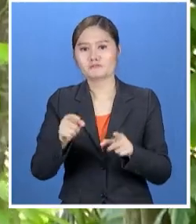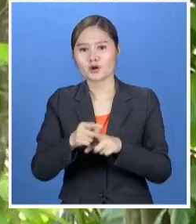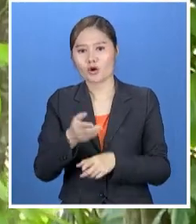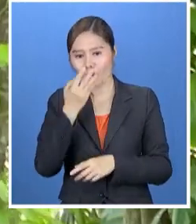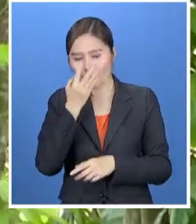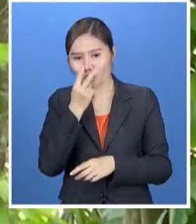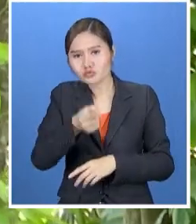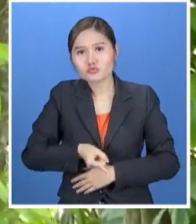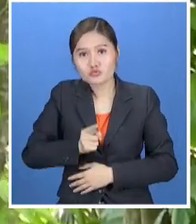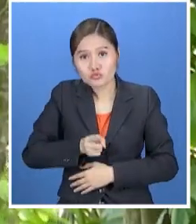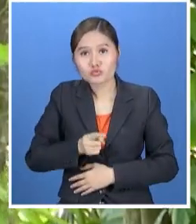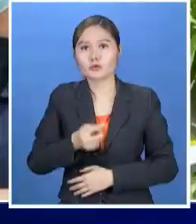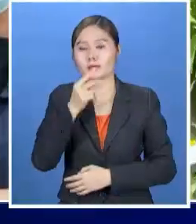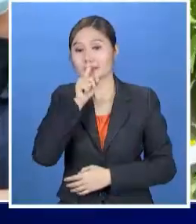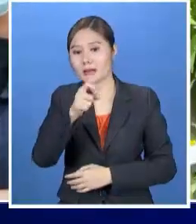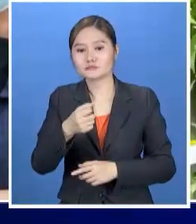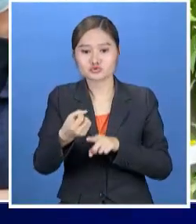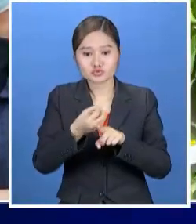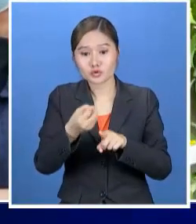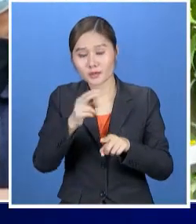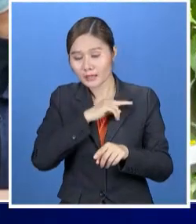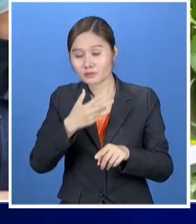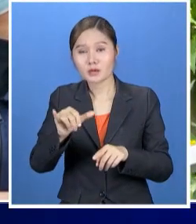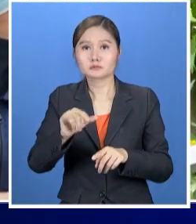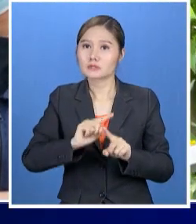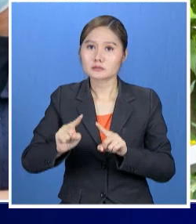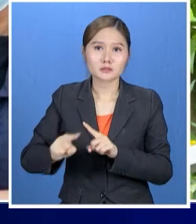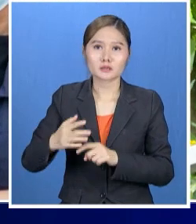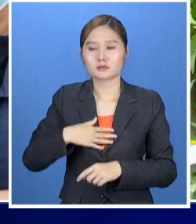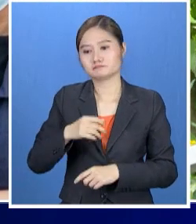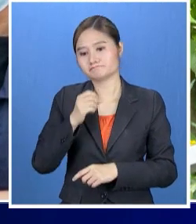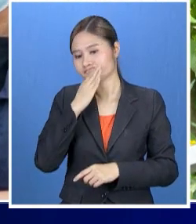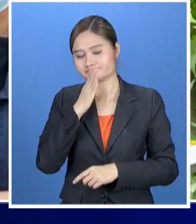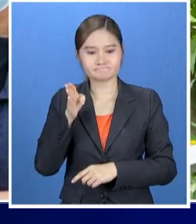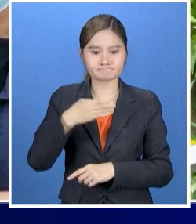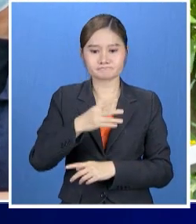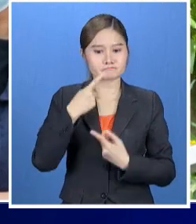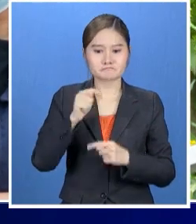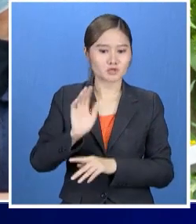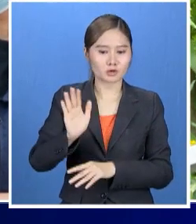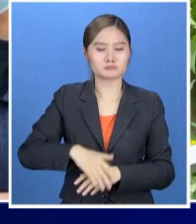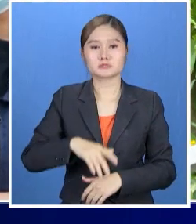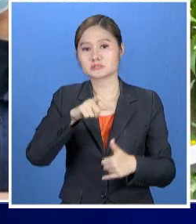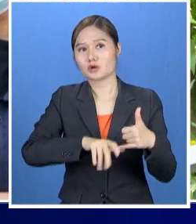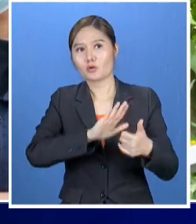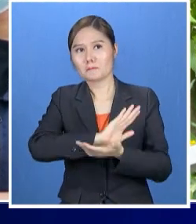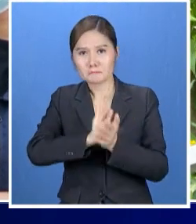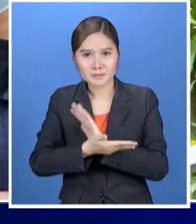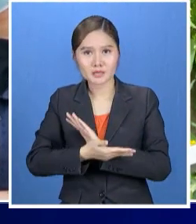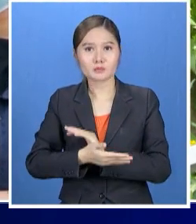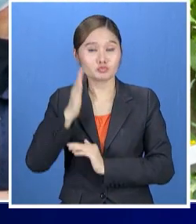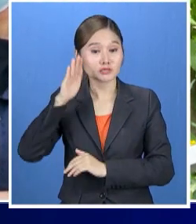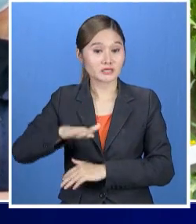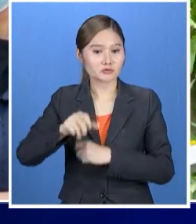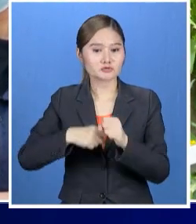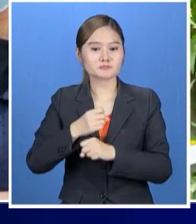ขอดูของลับแล้วก็ถามว่าช่วยตัวเองหรือยังต่างๆนานามาเจ้าตัวก็พยายามเลี่ยงพยายามไม่ตอบพฤติกรรมท่านเปลี่ยนไปหนุ่มวั